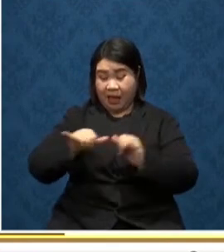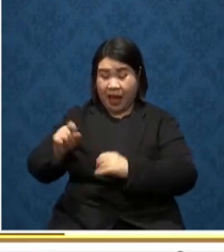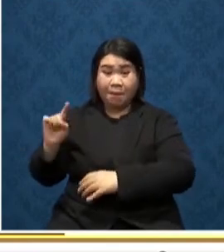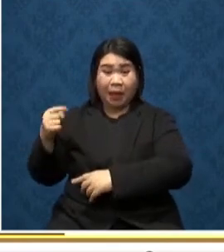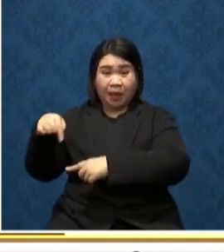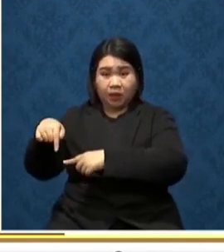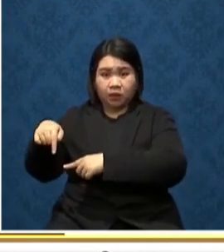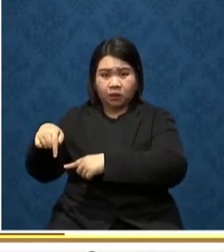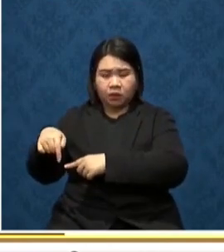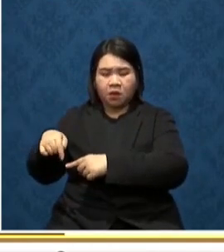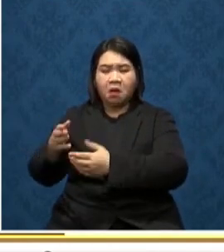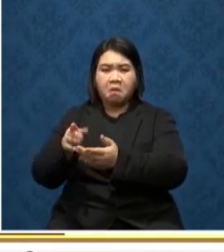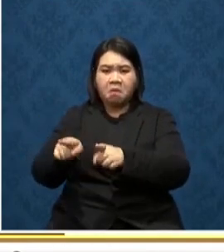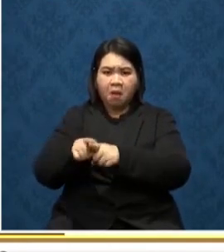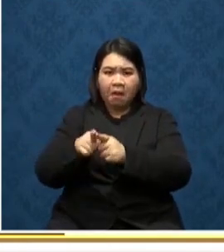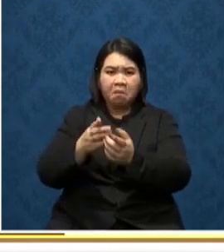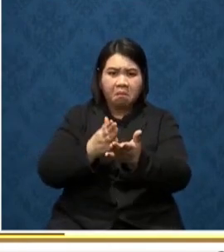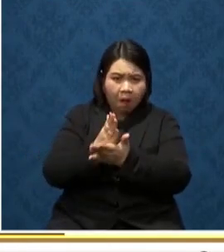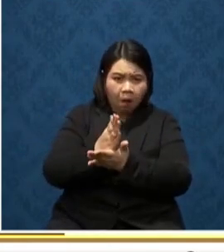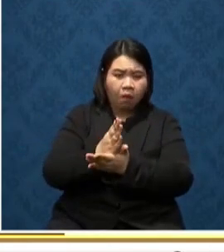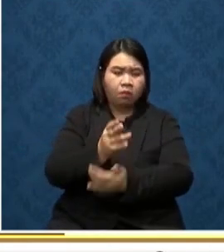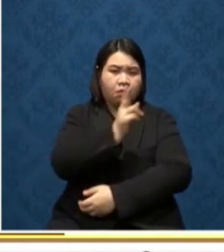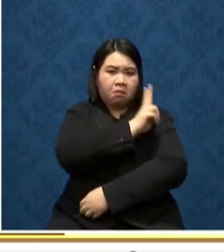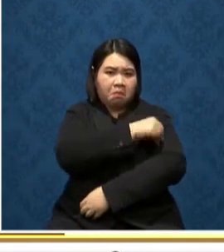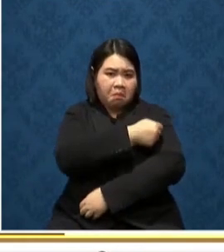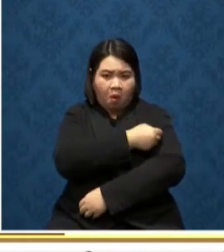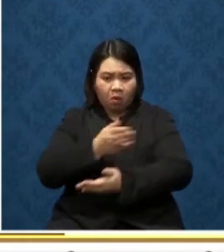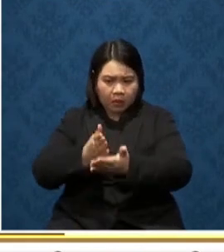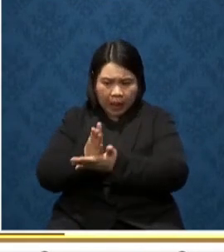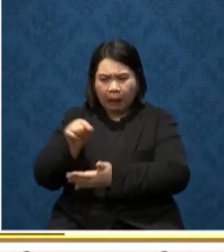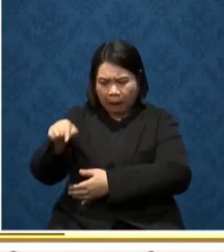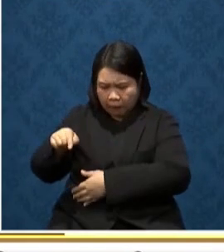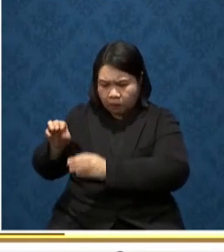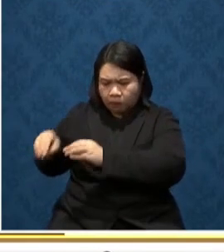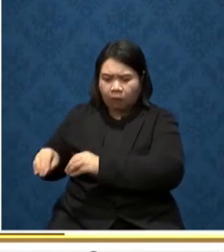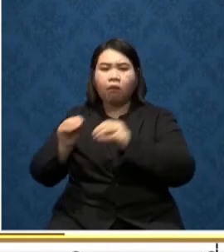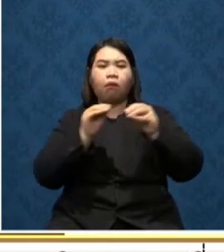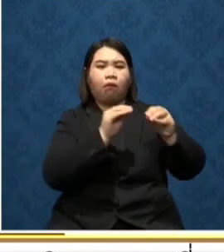เพื่อใหเป็หมอเฉพาะทางก็จะตไปแ่งจโงบสงขาอยดีนะคะ label